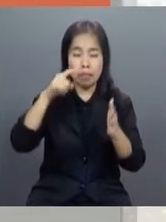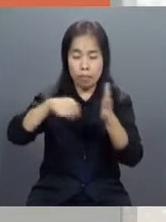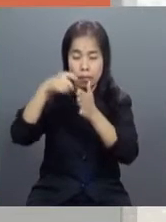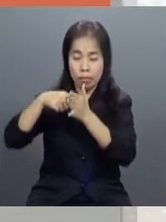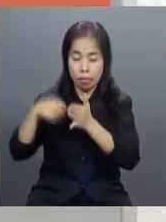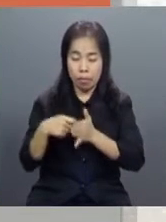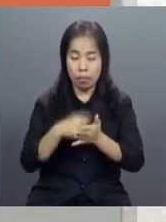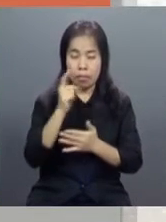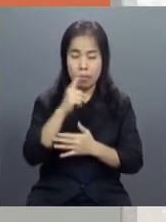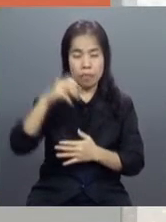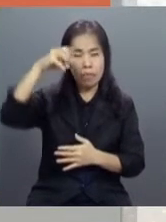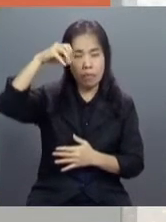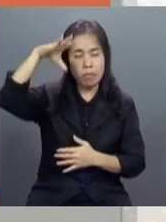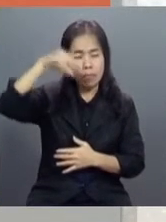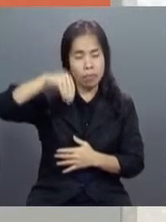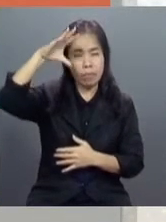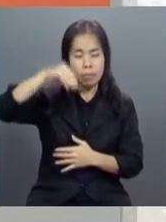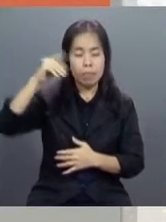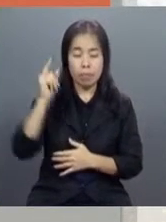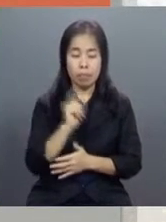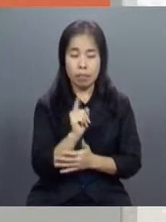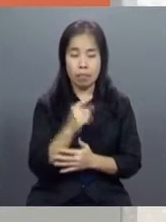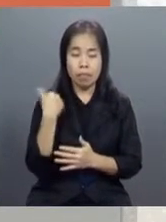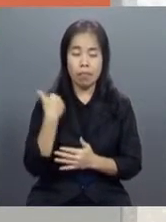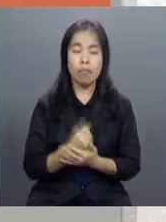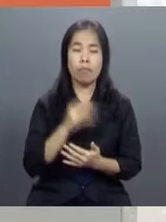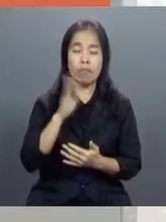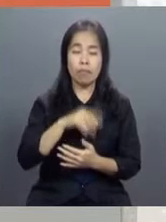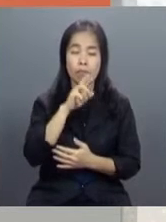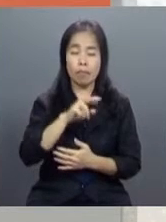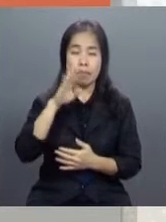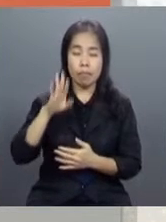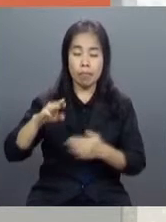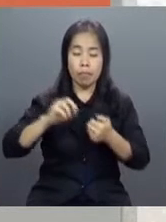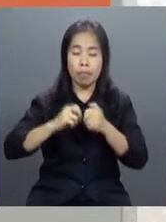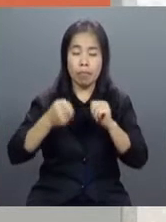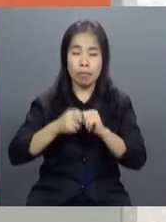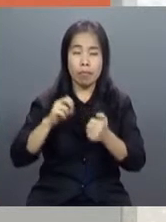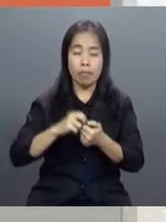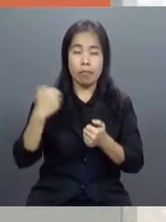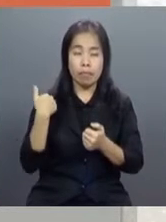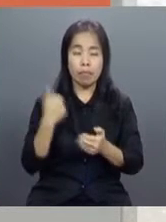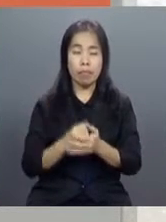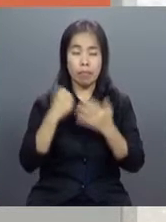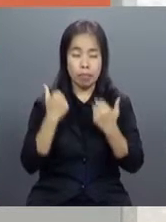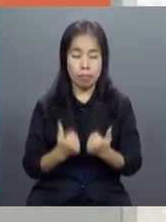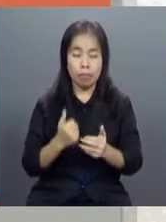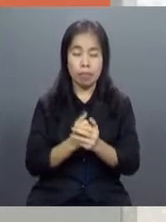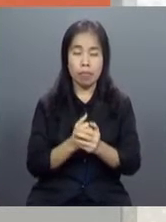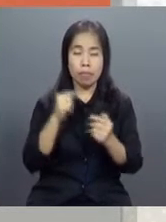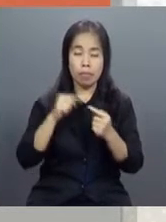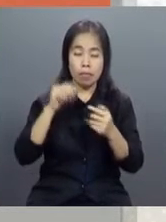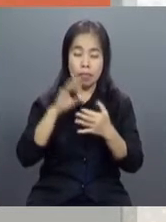ไฟตกที่สถานีรามคำแหงทำให้ระบบจ่ายไฟของรถไฟฟ้าขัดข้องส่งผลให้รถไฟที่ให้บริการที่สถานี